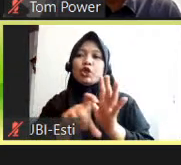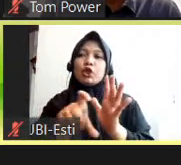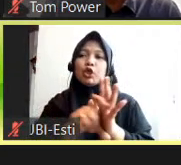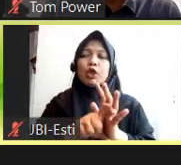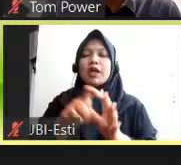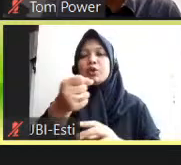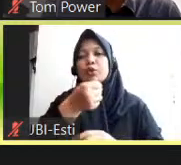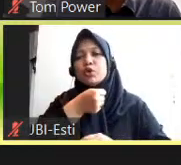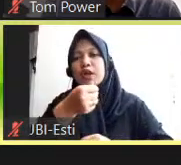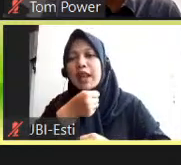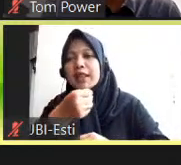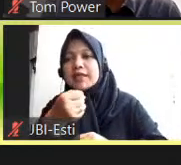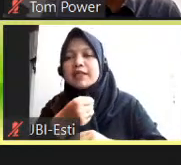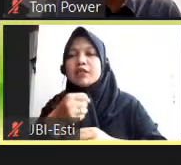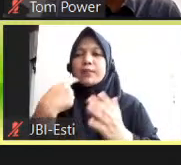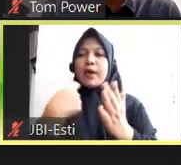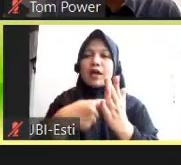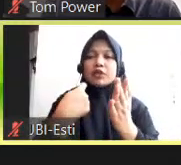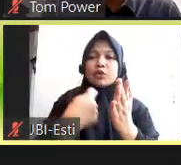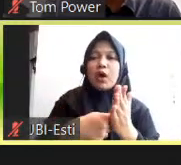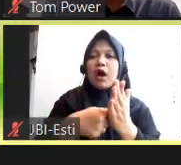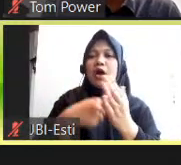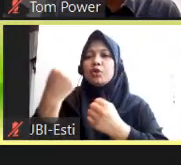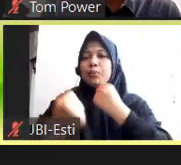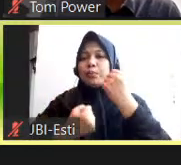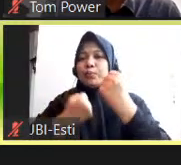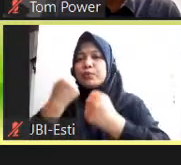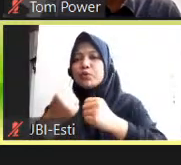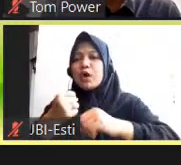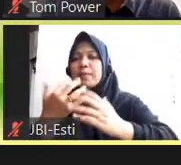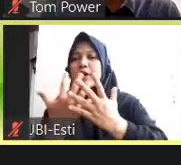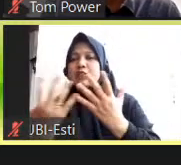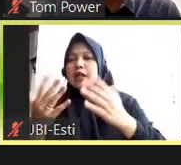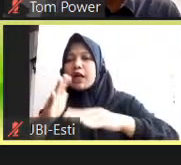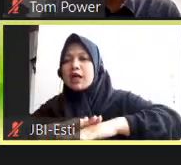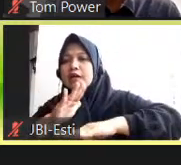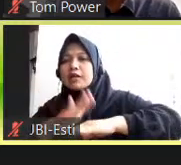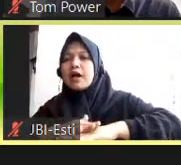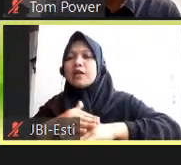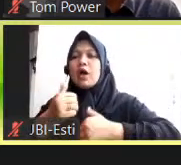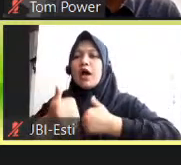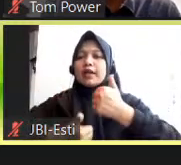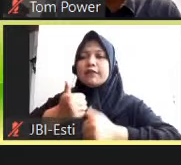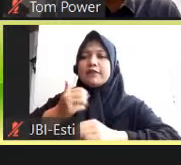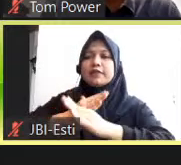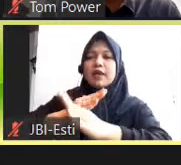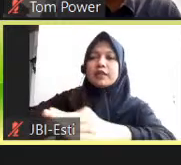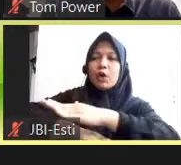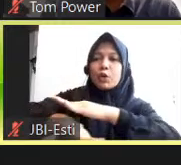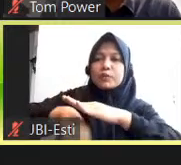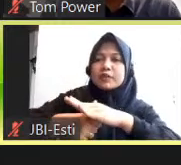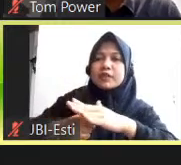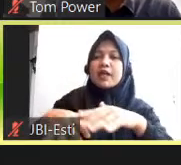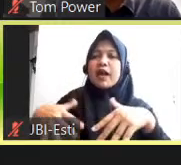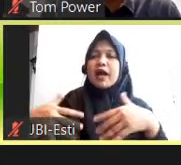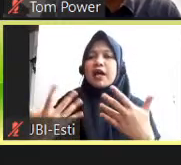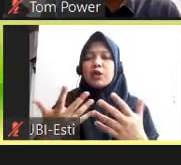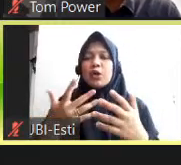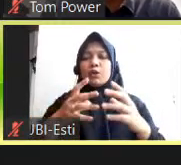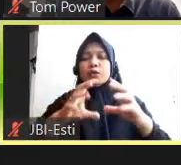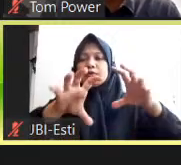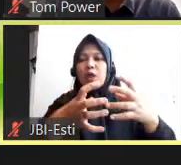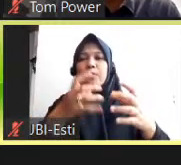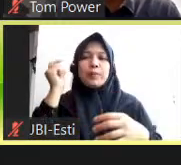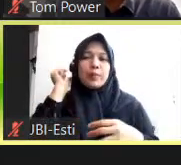HAM, pejuang masyarakat adat, aktivis lingkungan, aktivis anti korupsi, jurnalis, dan aktivis perempuan. Dan dalam konteks